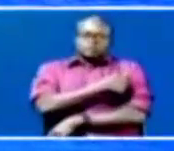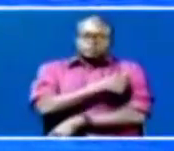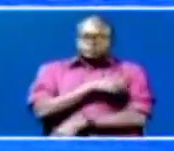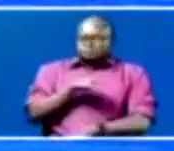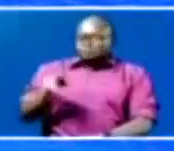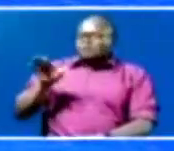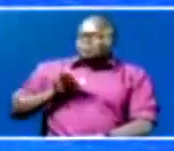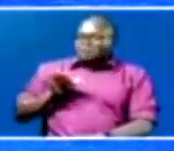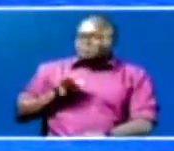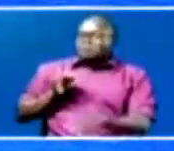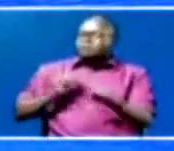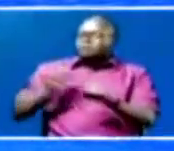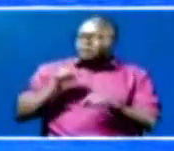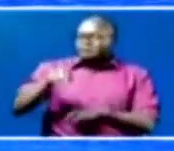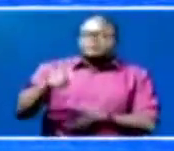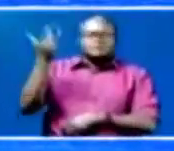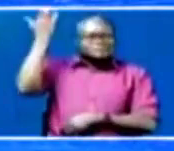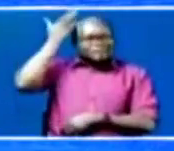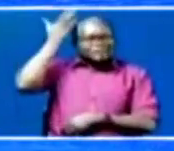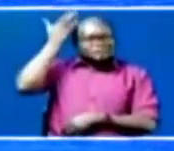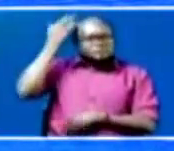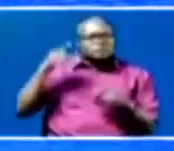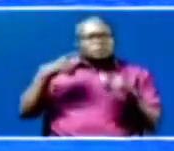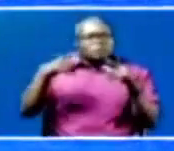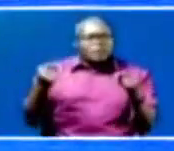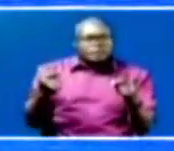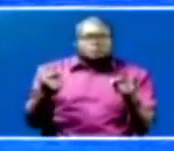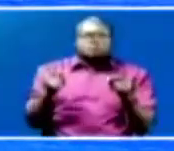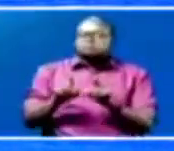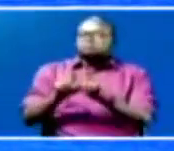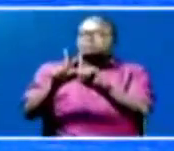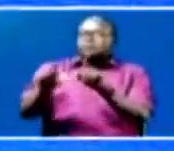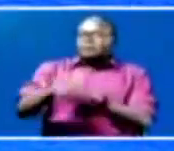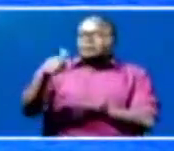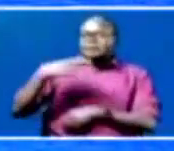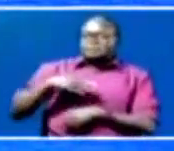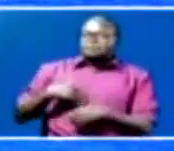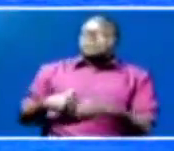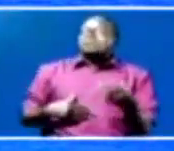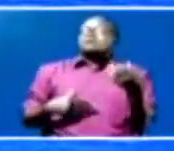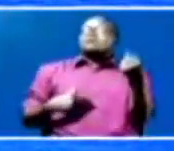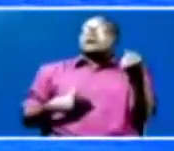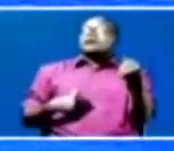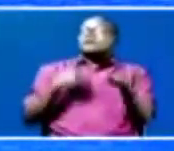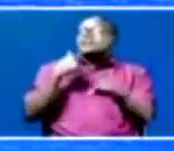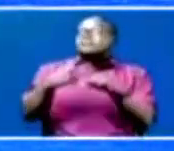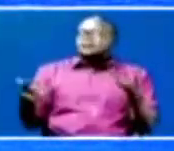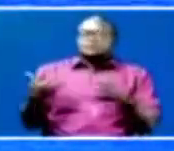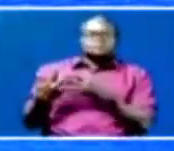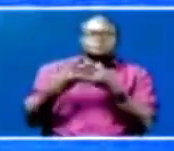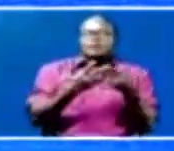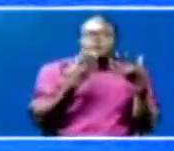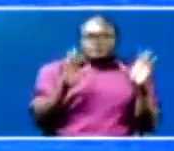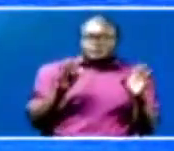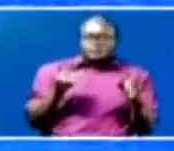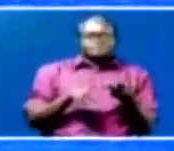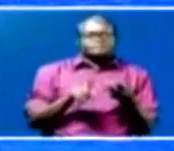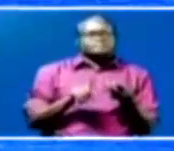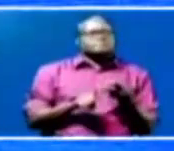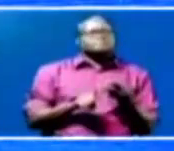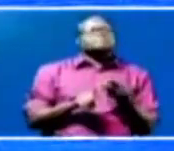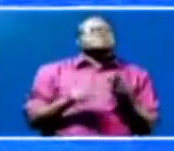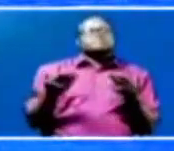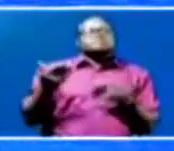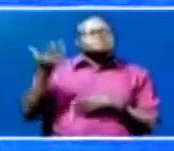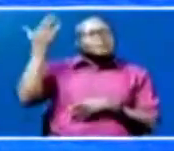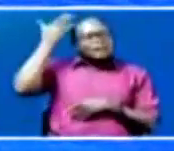Mama aliyetekeleza shambulizi hilo anayedaiwa kuandamana na jamaa wengine watano, hata hivyo, ametiwa mbaroni huku shirikisho la